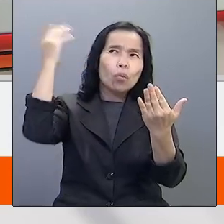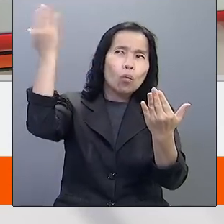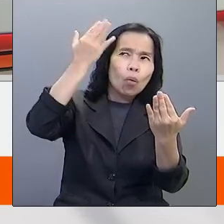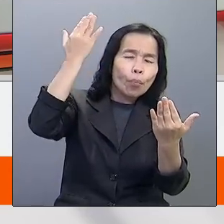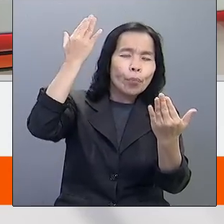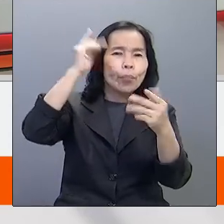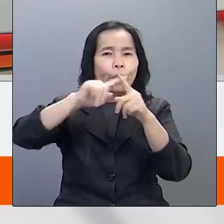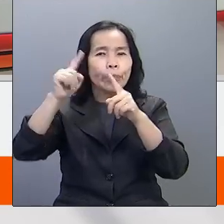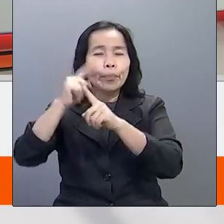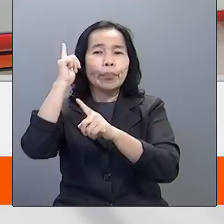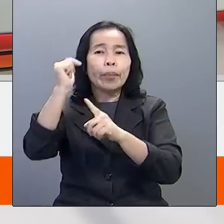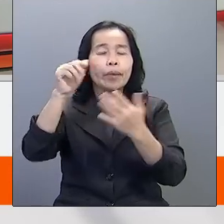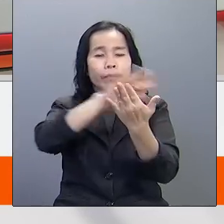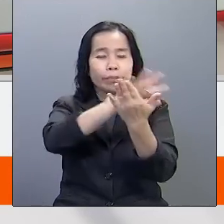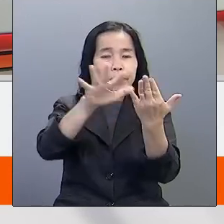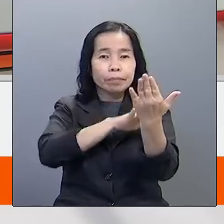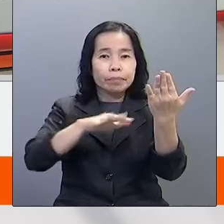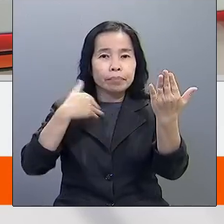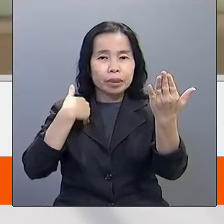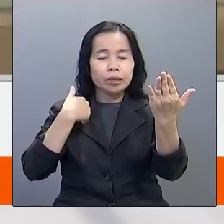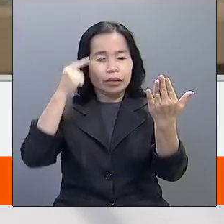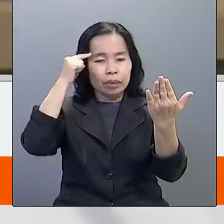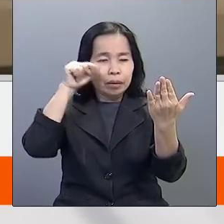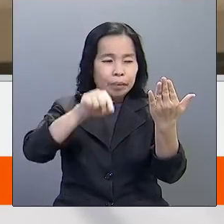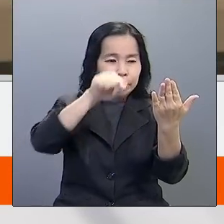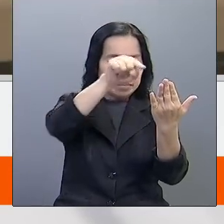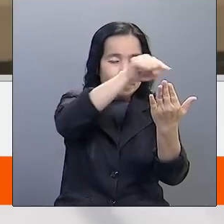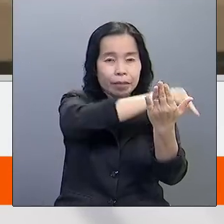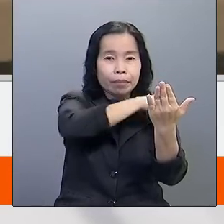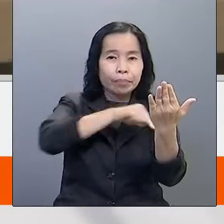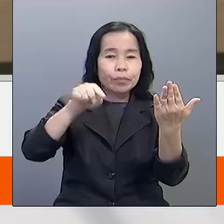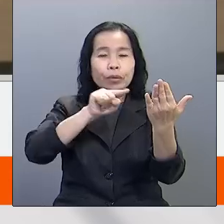ครับก็จะได้พื้นที่ขึ้นมาใหม่ครับซึ่งพื้นที่นี้เราก็ก